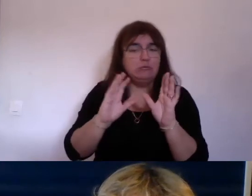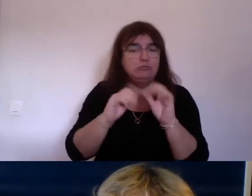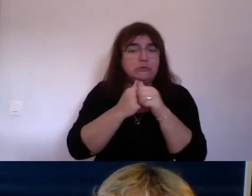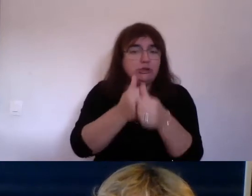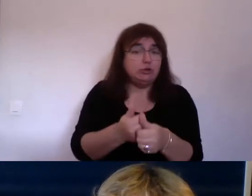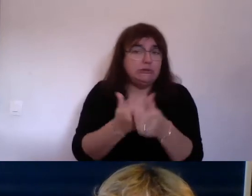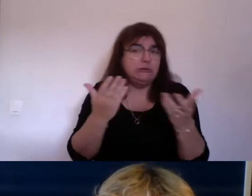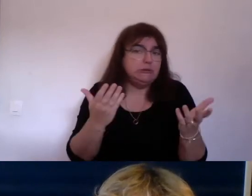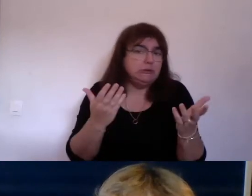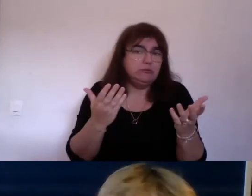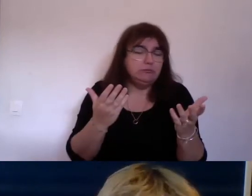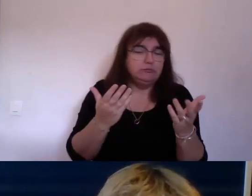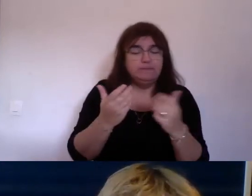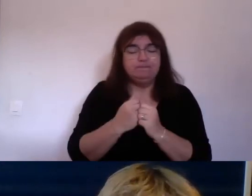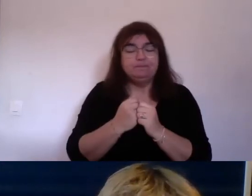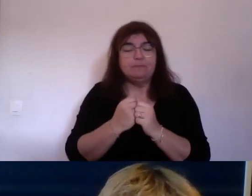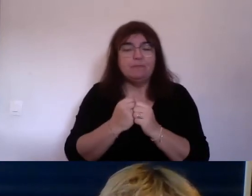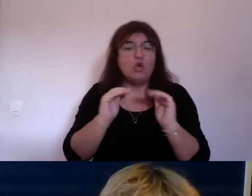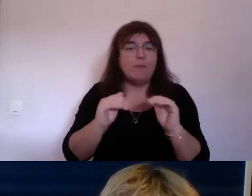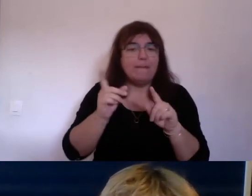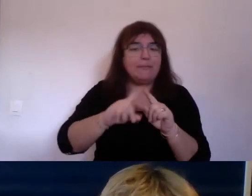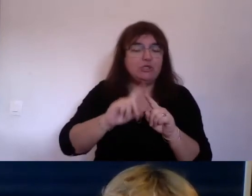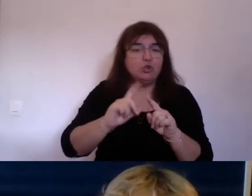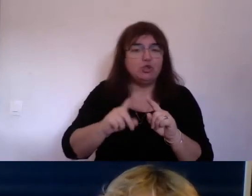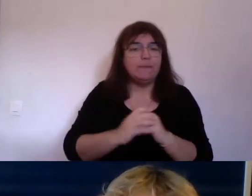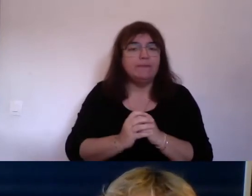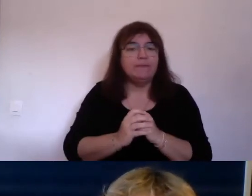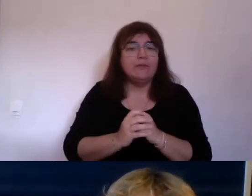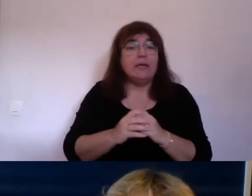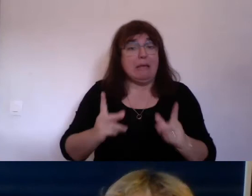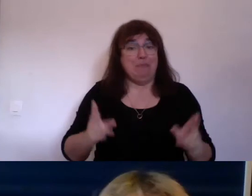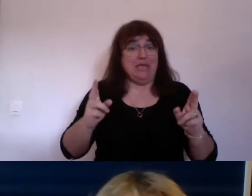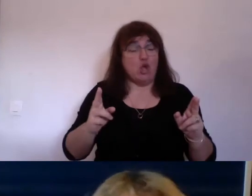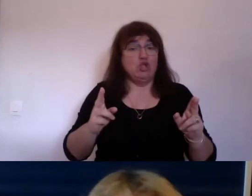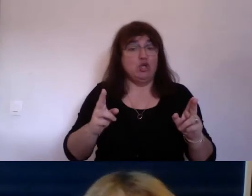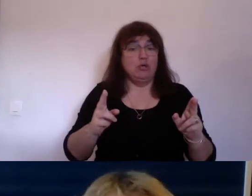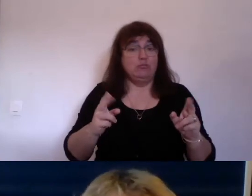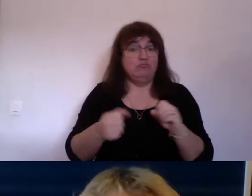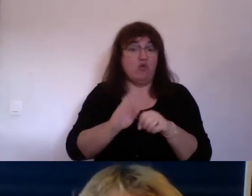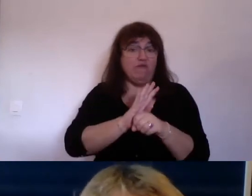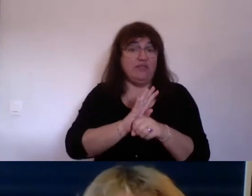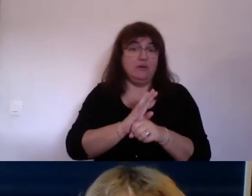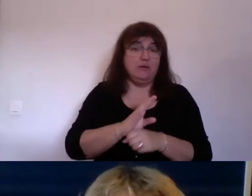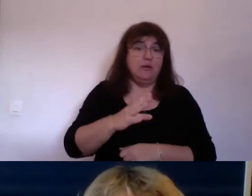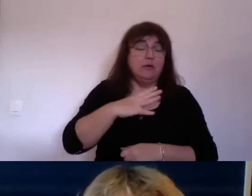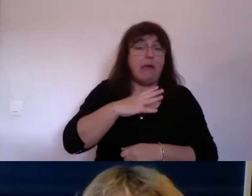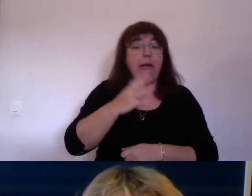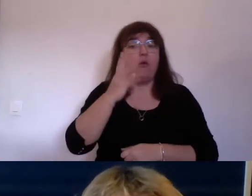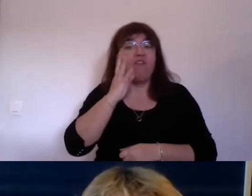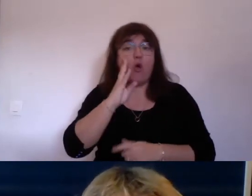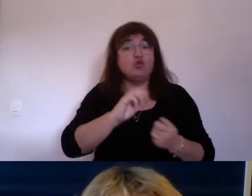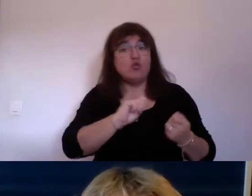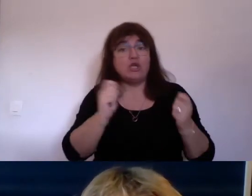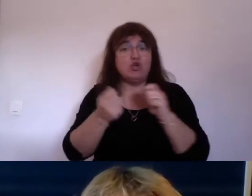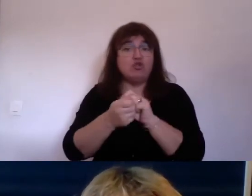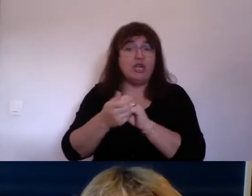les différentes choses qu'il a à suivre. Et notamment, on a pendant cette pandémie digitalisé beaucoup de choses, des conférences, des congrès,